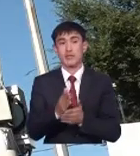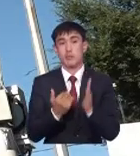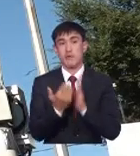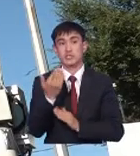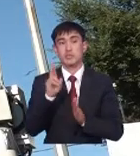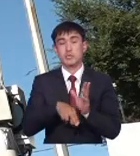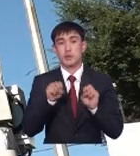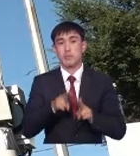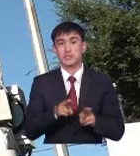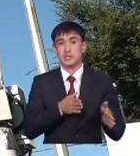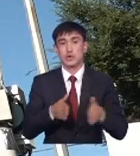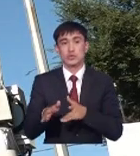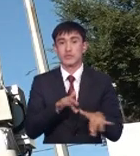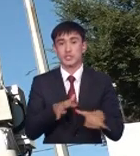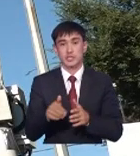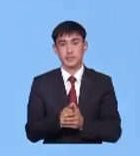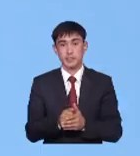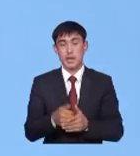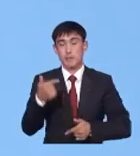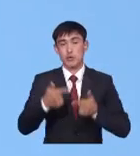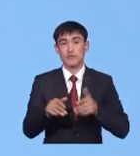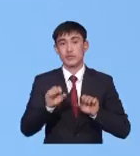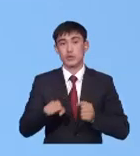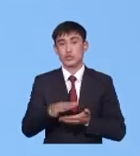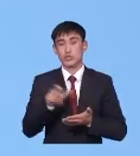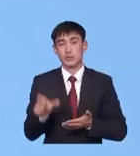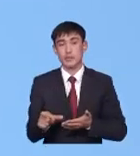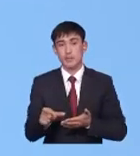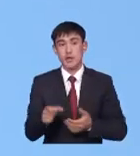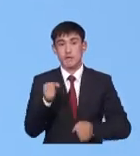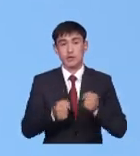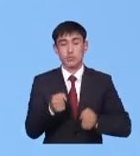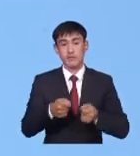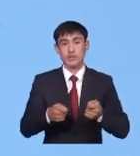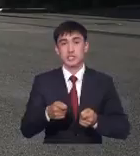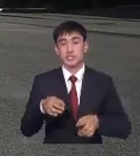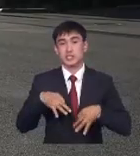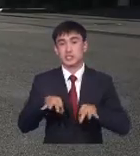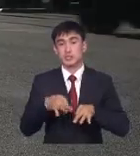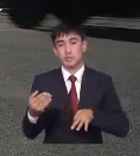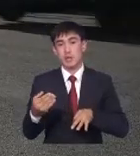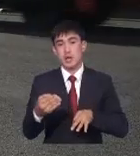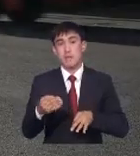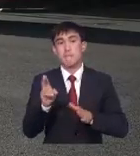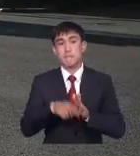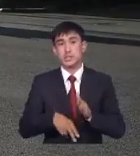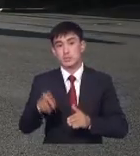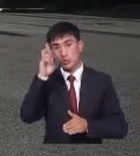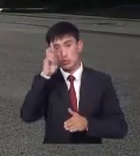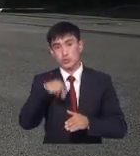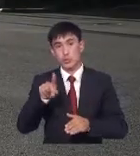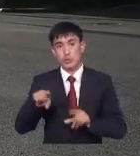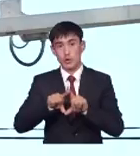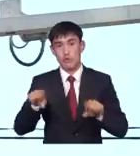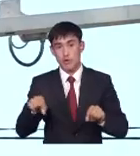повышение безопасности дорожного движения и борьбы с нарушителями ющие транспортными средствами без государственных